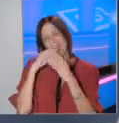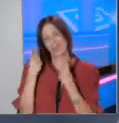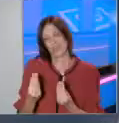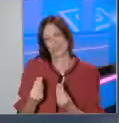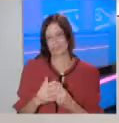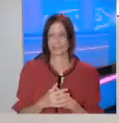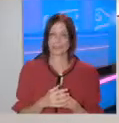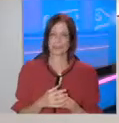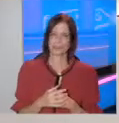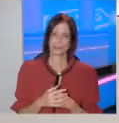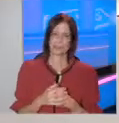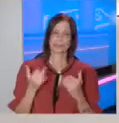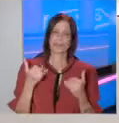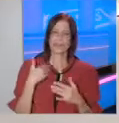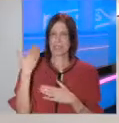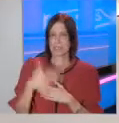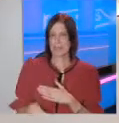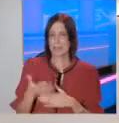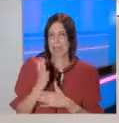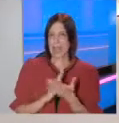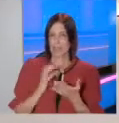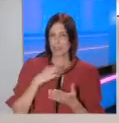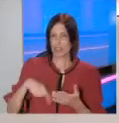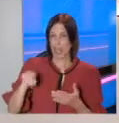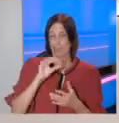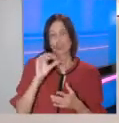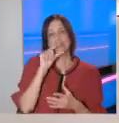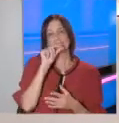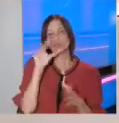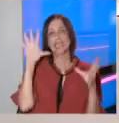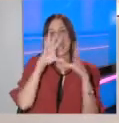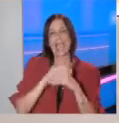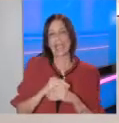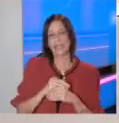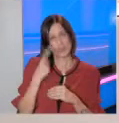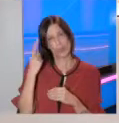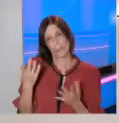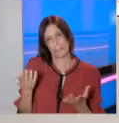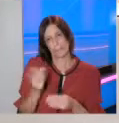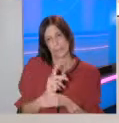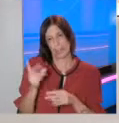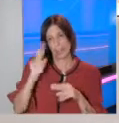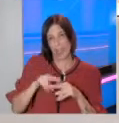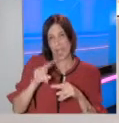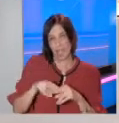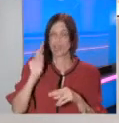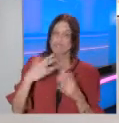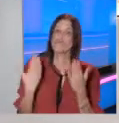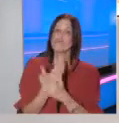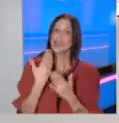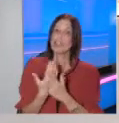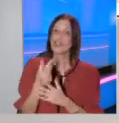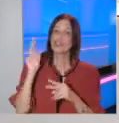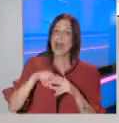תודה לך, וערב טוב. ערב טוב. טוב, אנחנו מסיימים עכשיו את החלק הזה שלנו, של ציוצי ערב. אתם יודעים, מיד אחרינו יש כותרות,